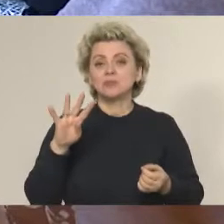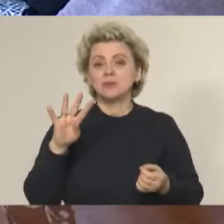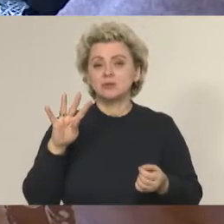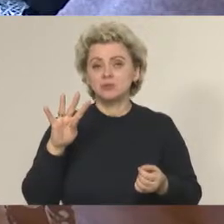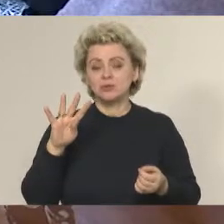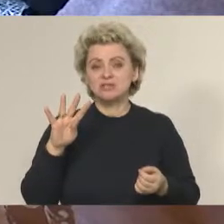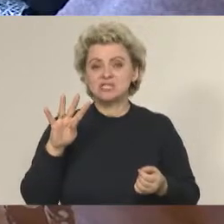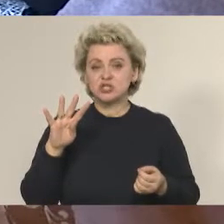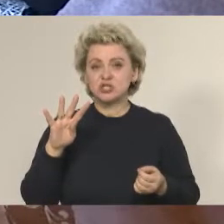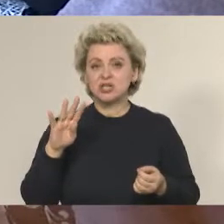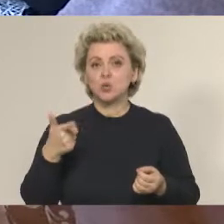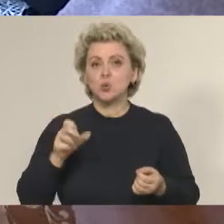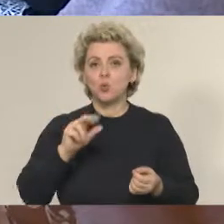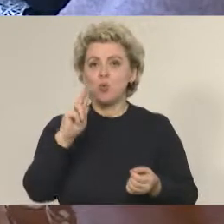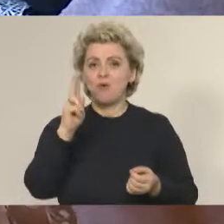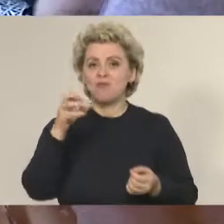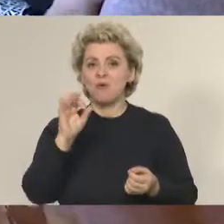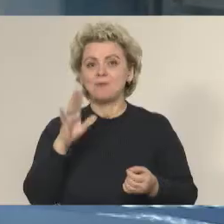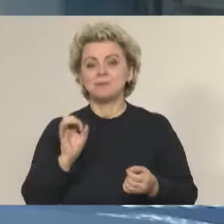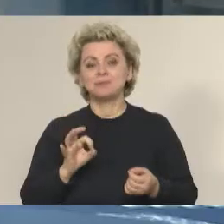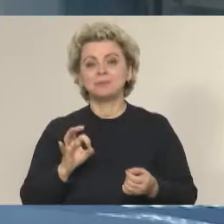Сергей Вишняков, Дон-24, Гуково.